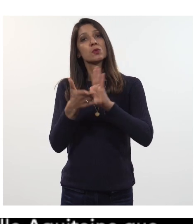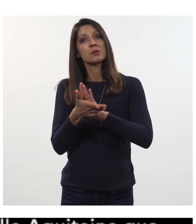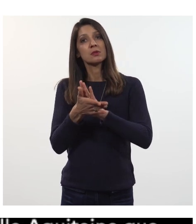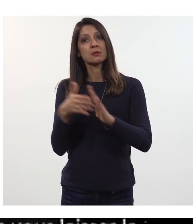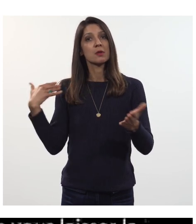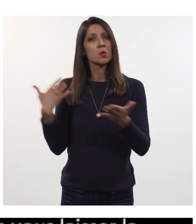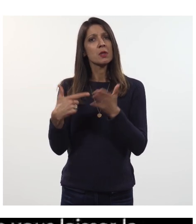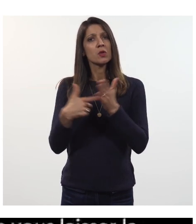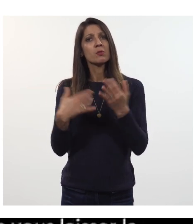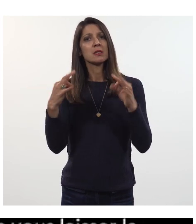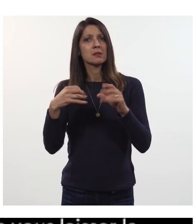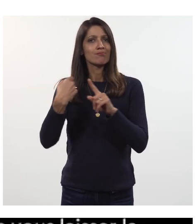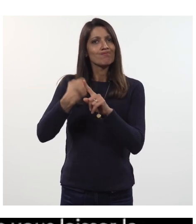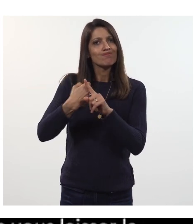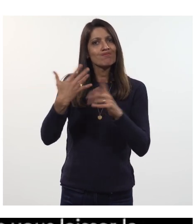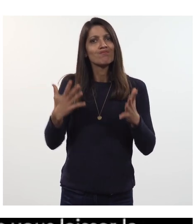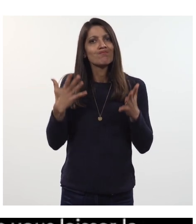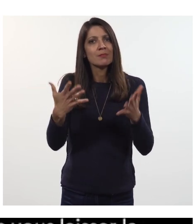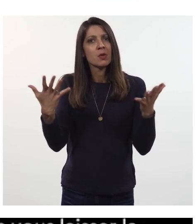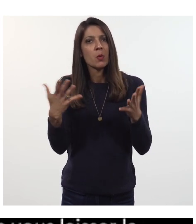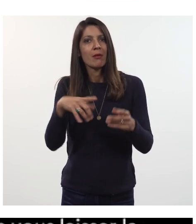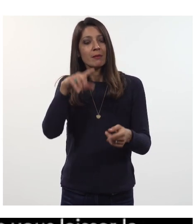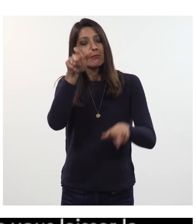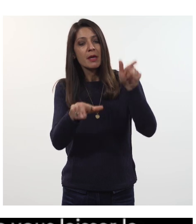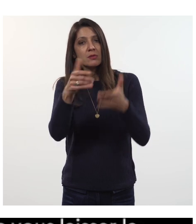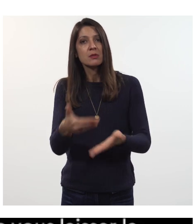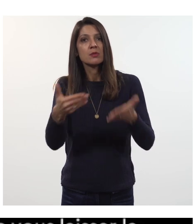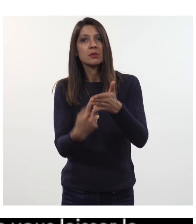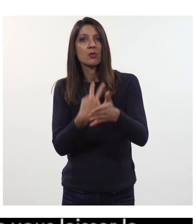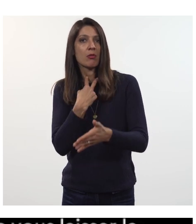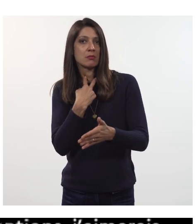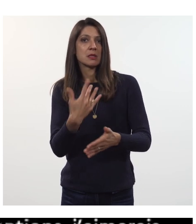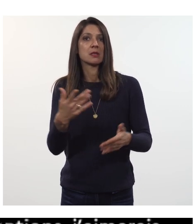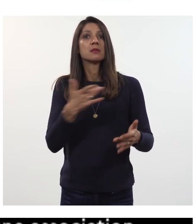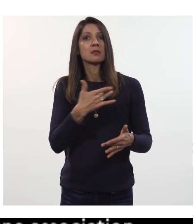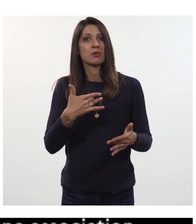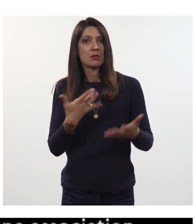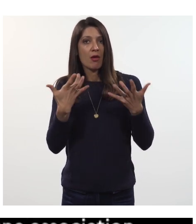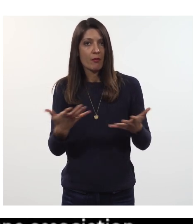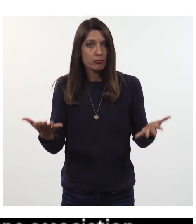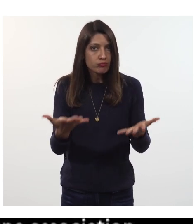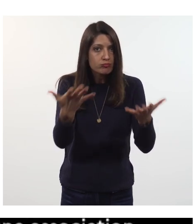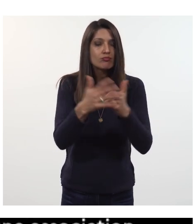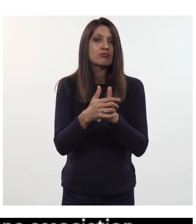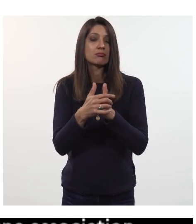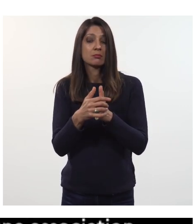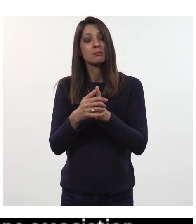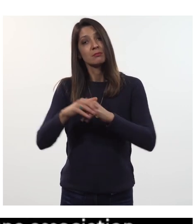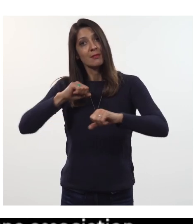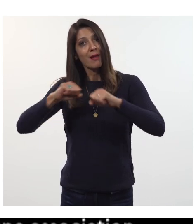depuis 2010 en faveur de la santé des personnes en situation de handicap. Coactis Santé mène une action